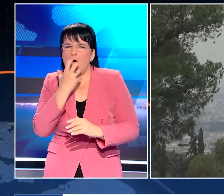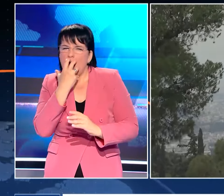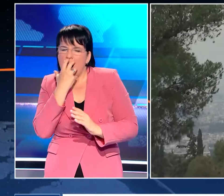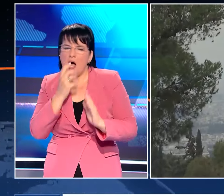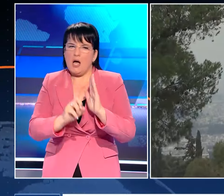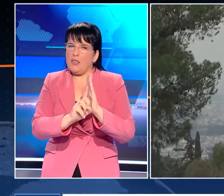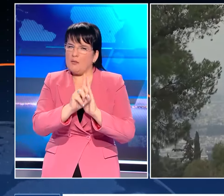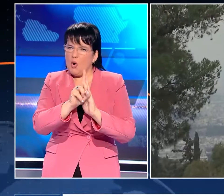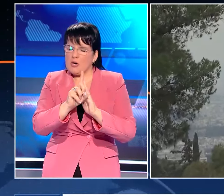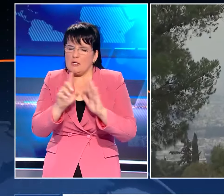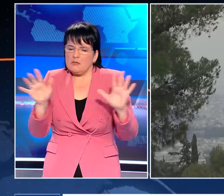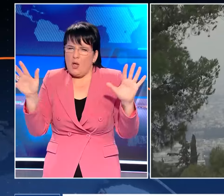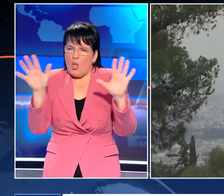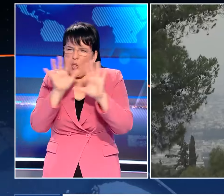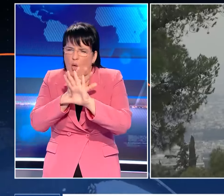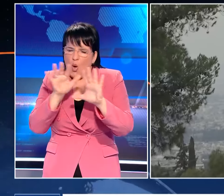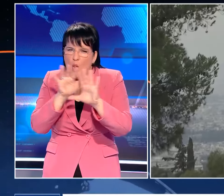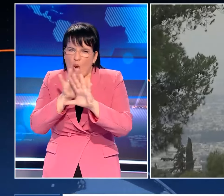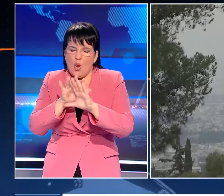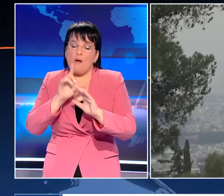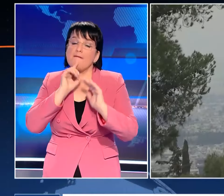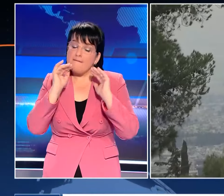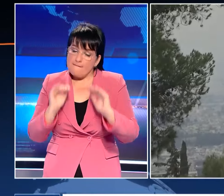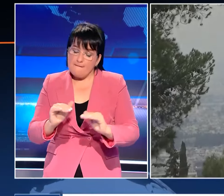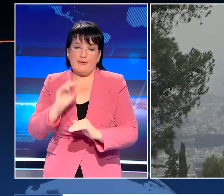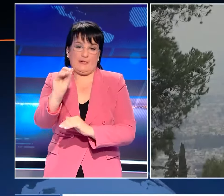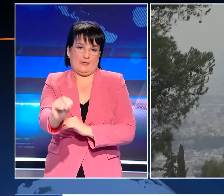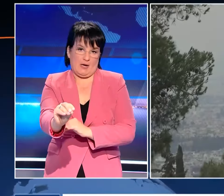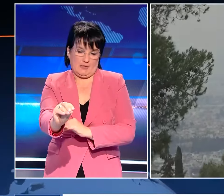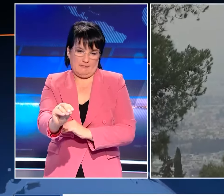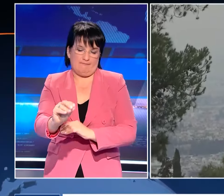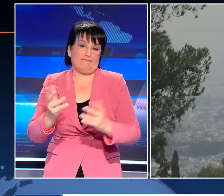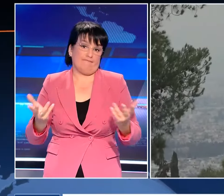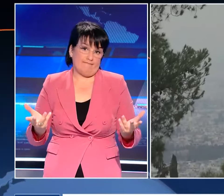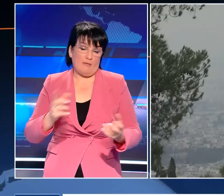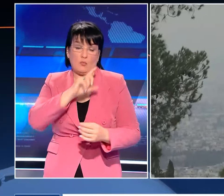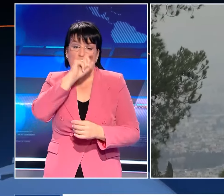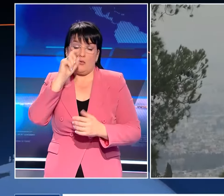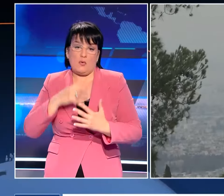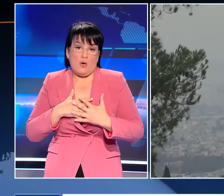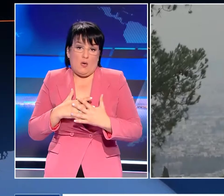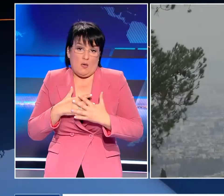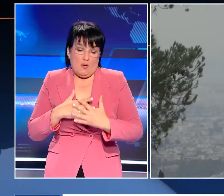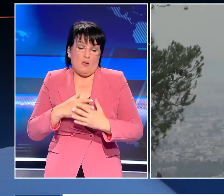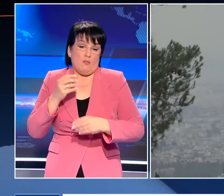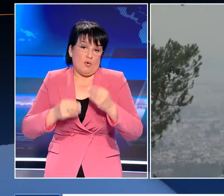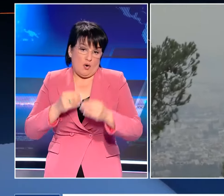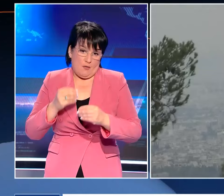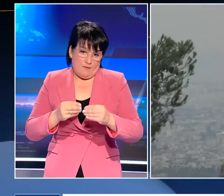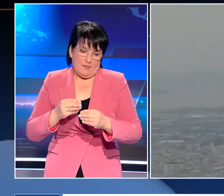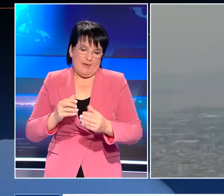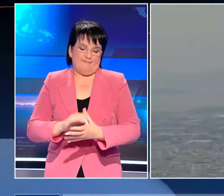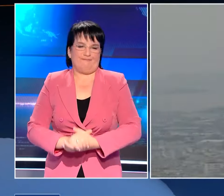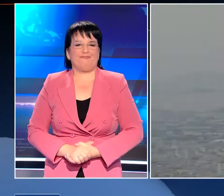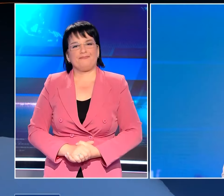τις υψηλές για την εποχή θερμοκρασίες θα συνεχιστούν έως και την Τετάρτη, δημιουργώντας ένα αποπνικτικό καιρικό